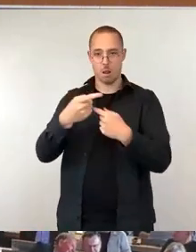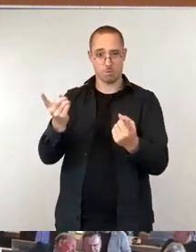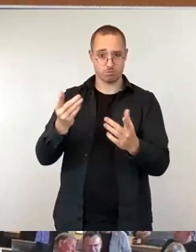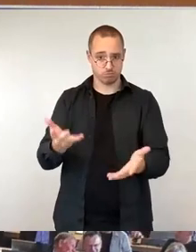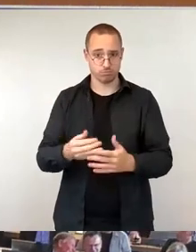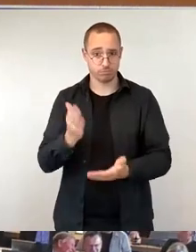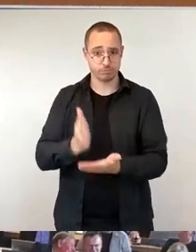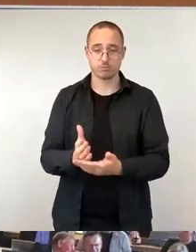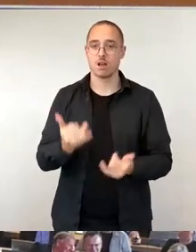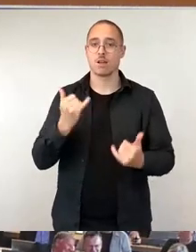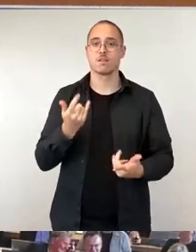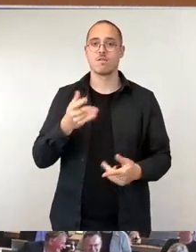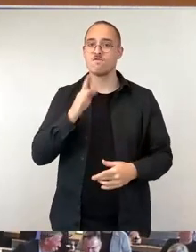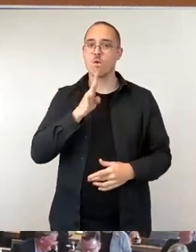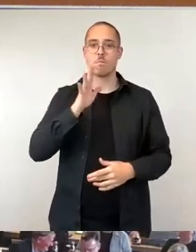Bitte schön. Ich habe sonst keine.